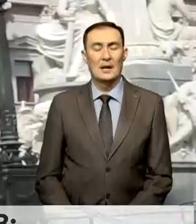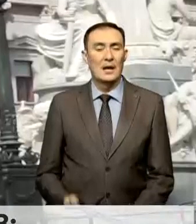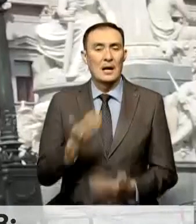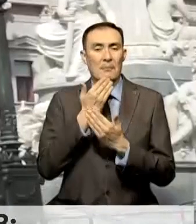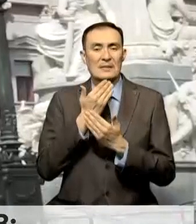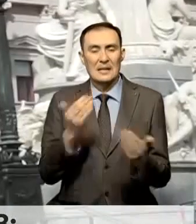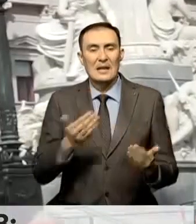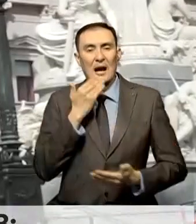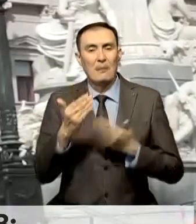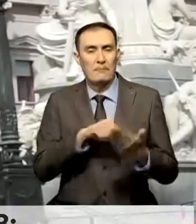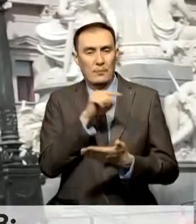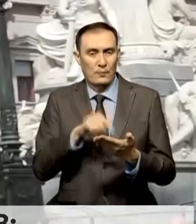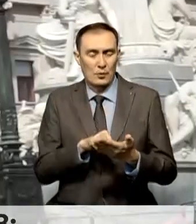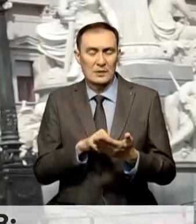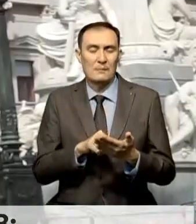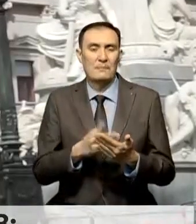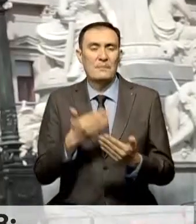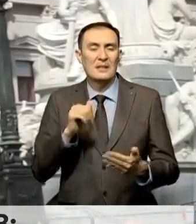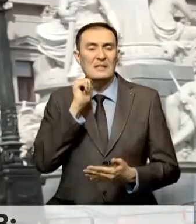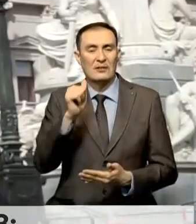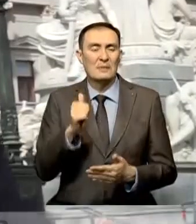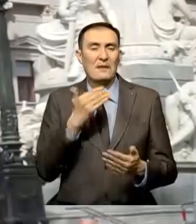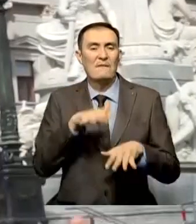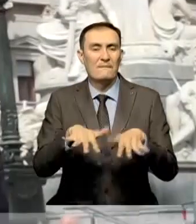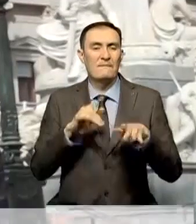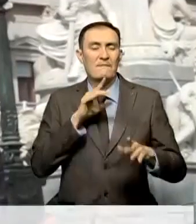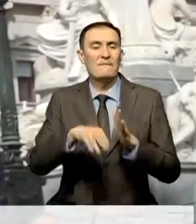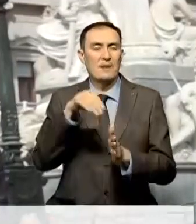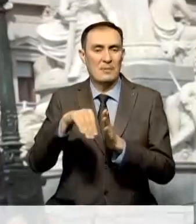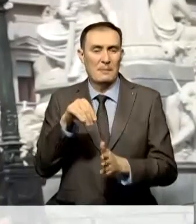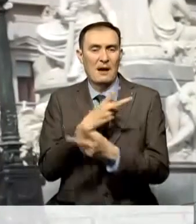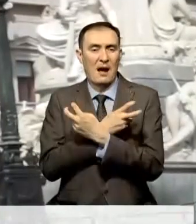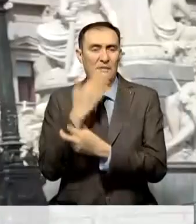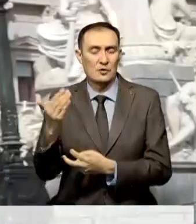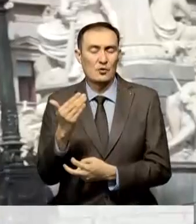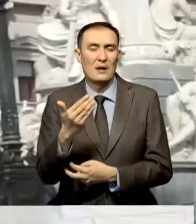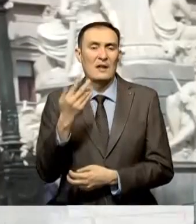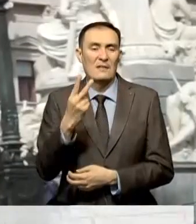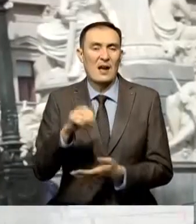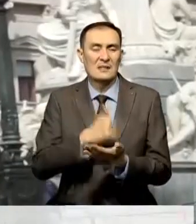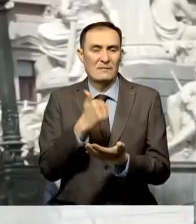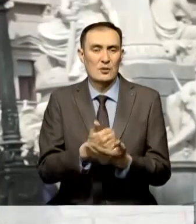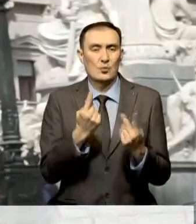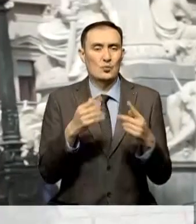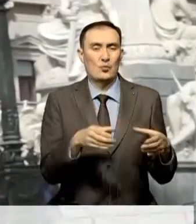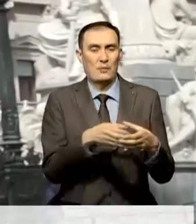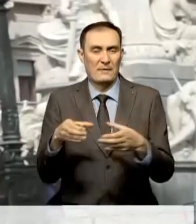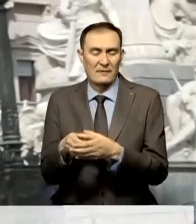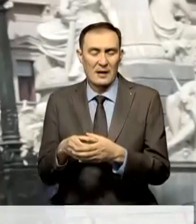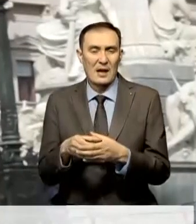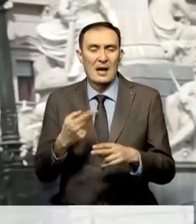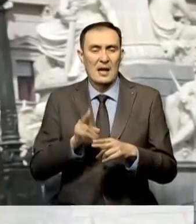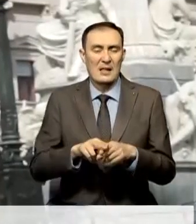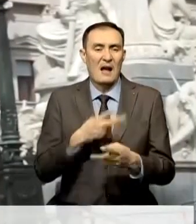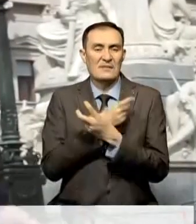Последние социальные опросы перед предстоящими уже завтра парламентскими выборами в Австрии показывают, что два основных фаворита – это